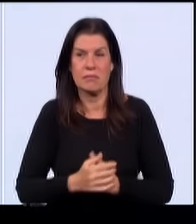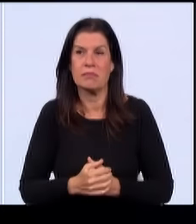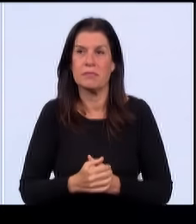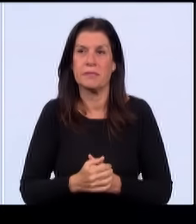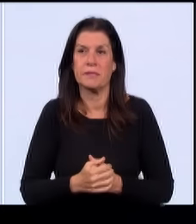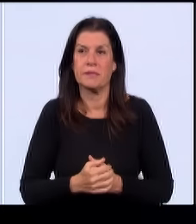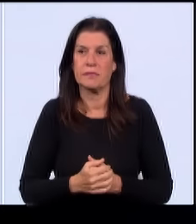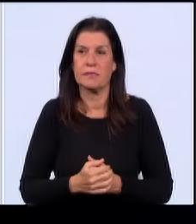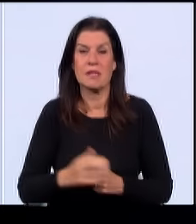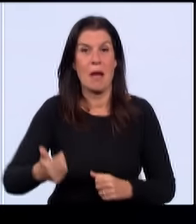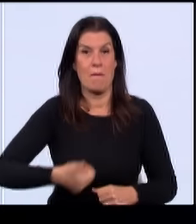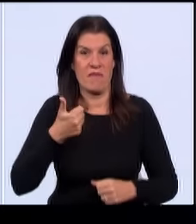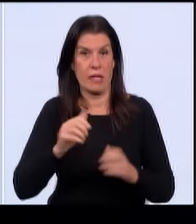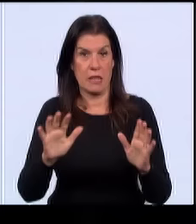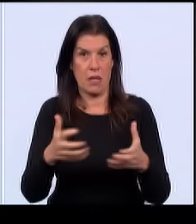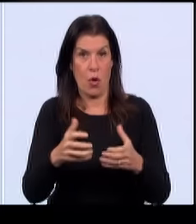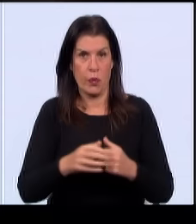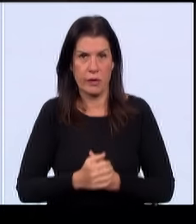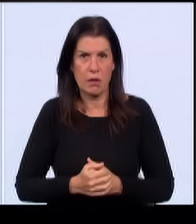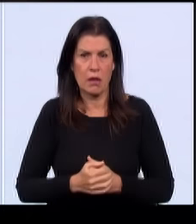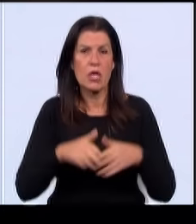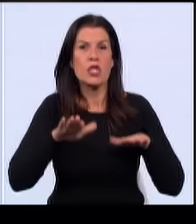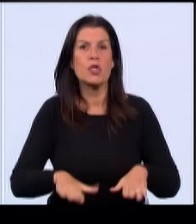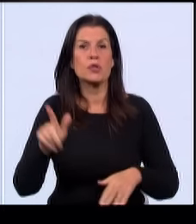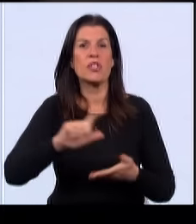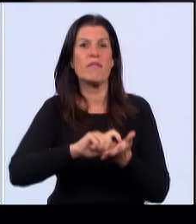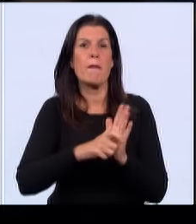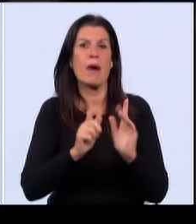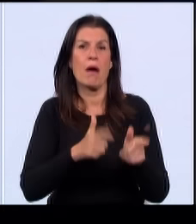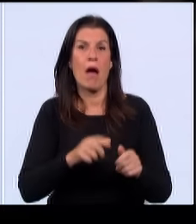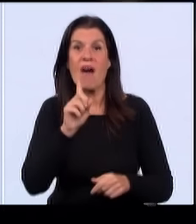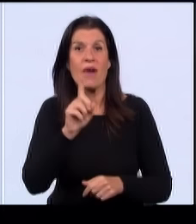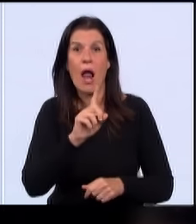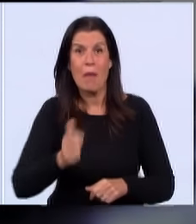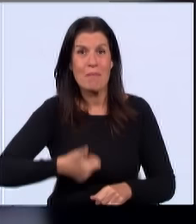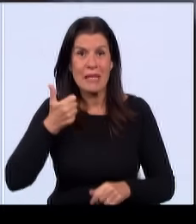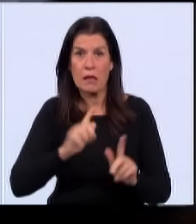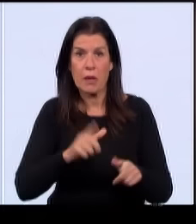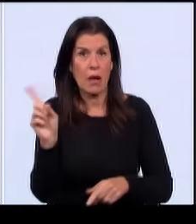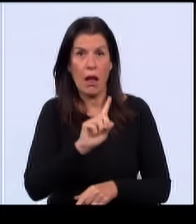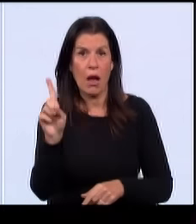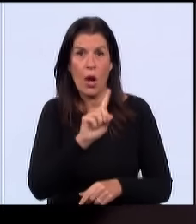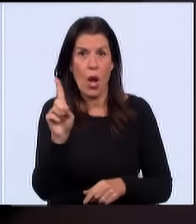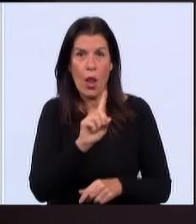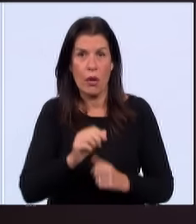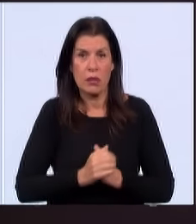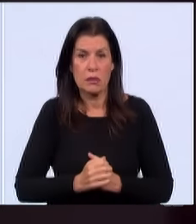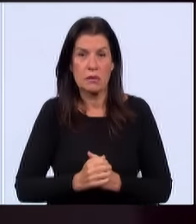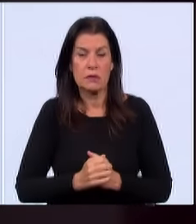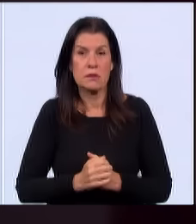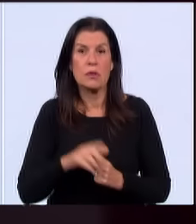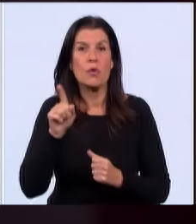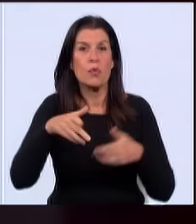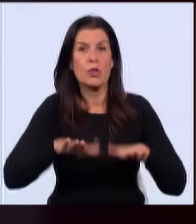מפקד האוגדה יושב בשעות הקריטיות הללו בחמ"ל, אבל הוא לא מנהל את הלחימה. הוא ממקם את עצמו בתת תקיפה עם עוד קצין אחד.